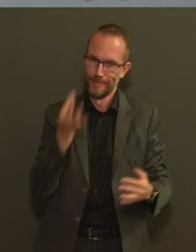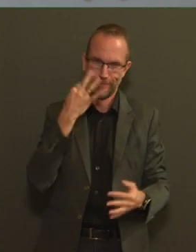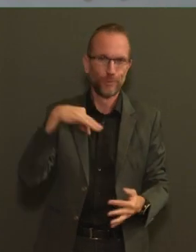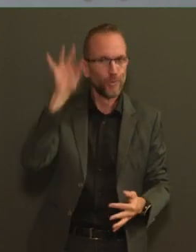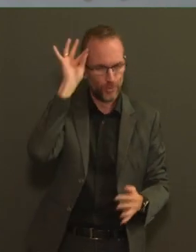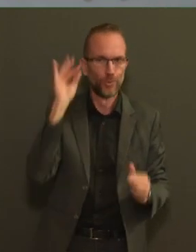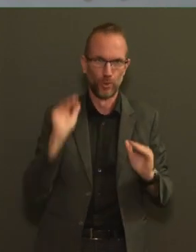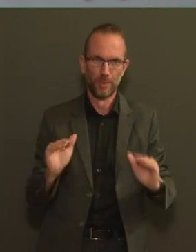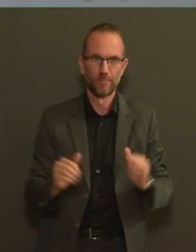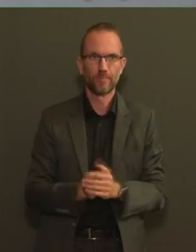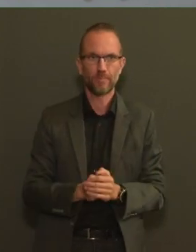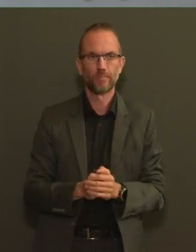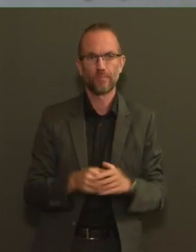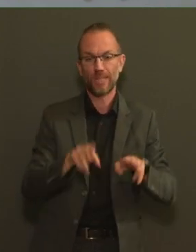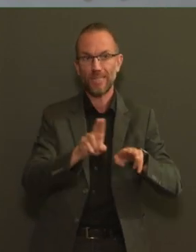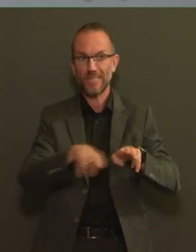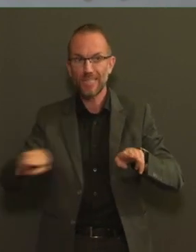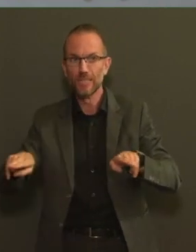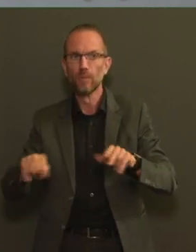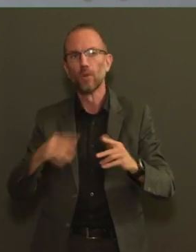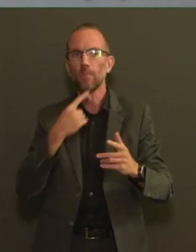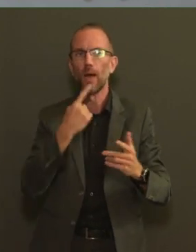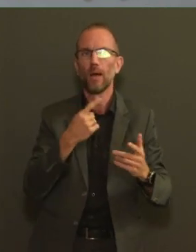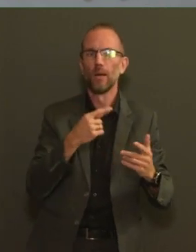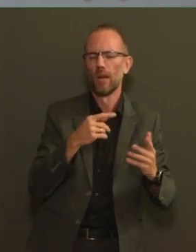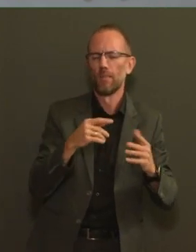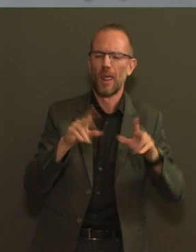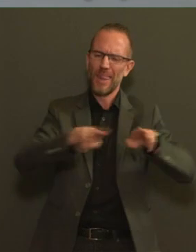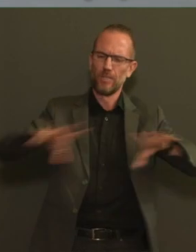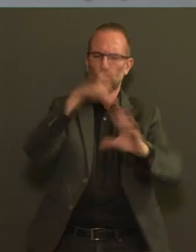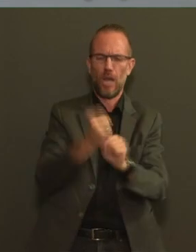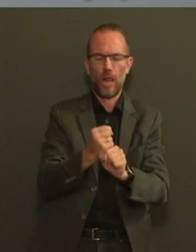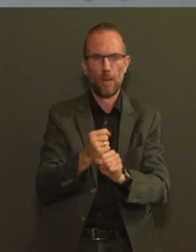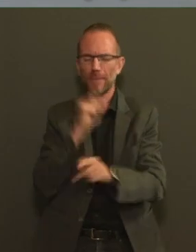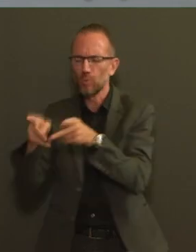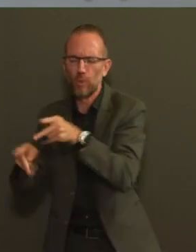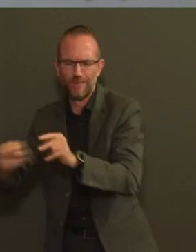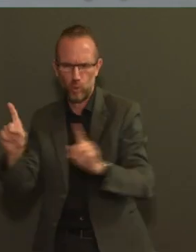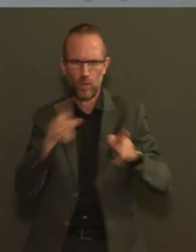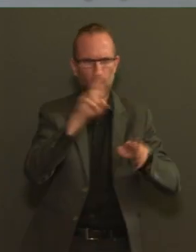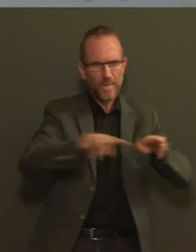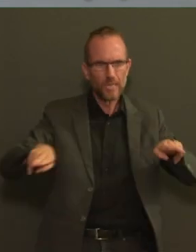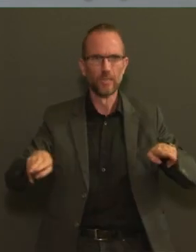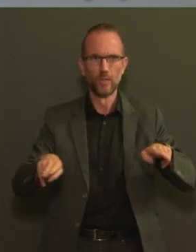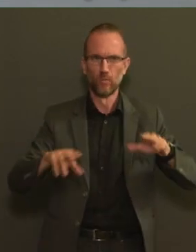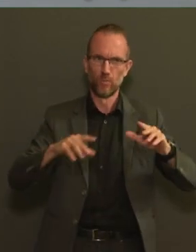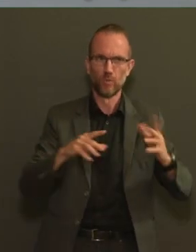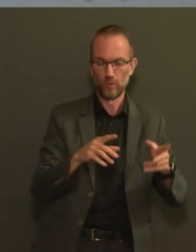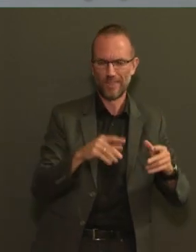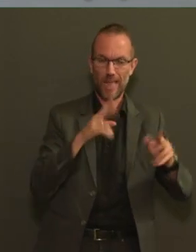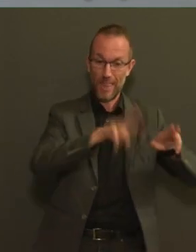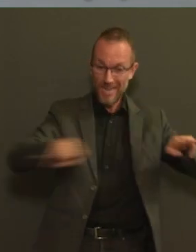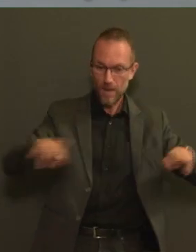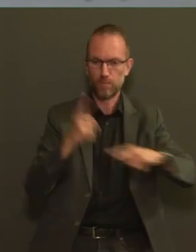Donc j'insiste, il ne s'agit pas des soins intensifs, mais des lits normaux et de soins intensifs réservés aux patients Covid, qui